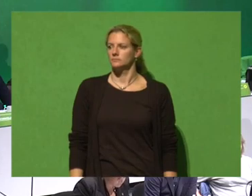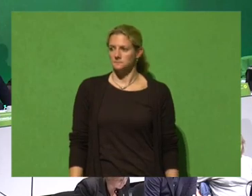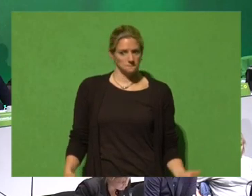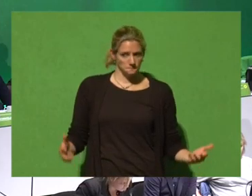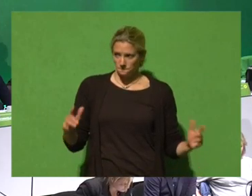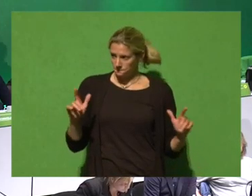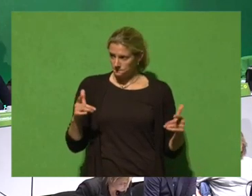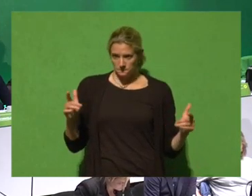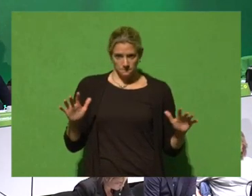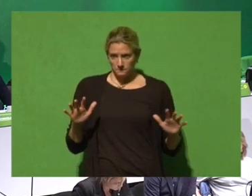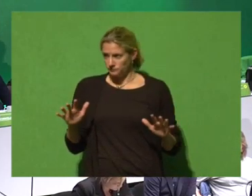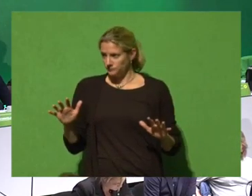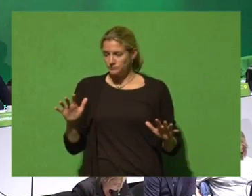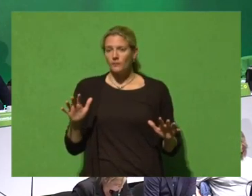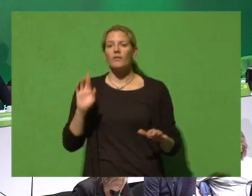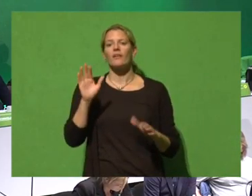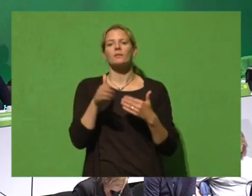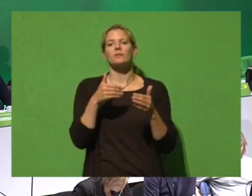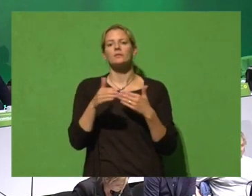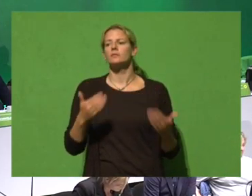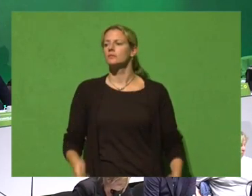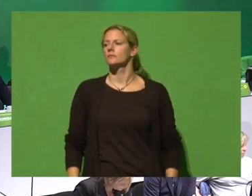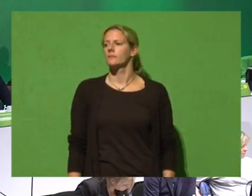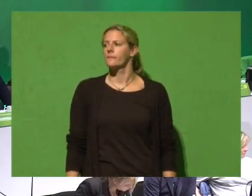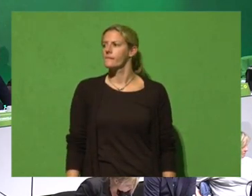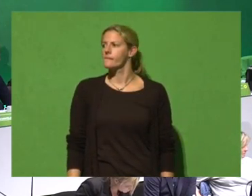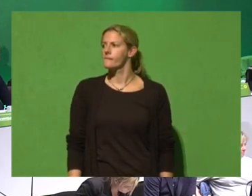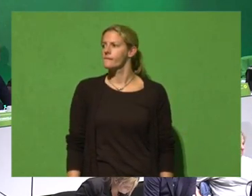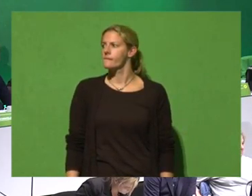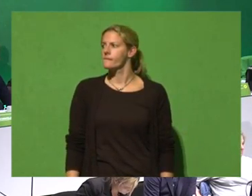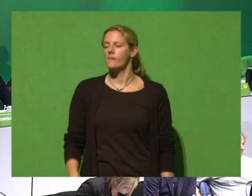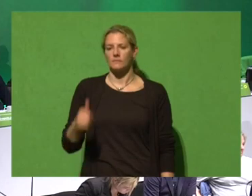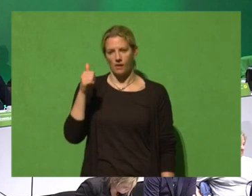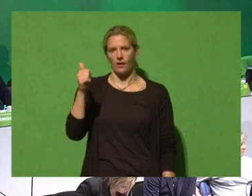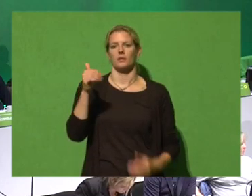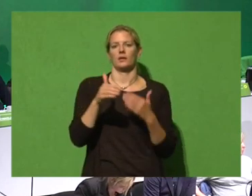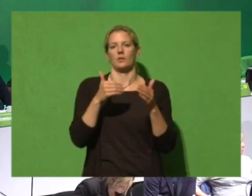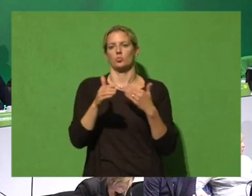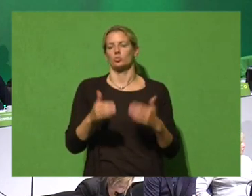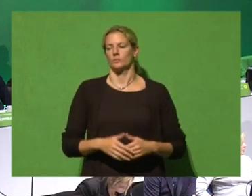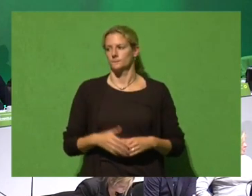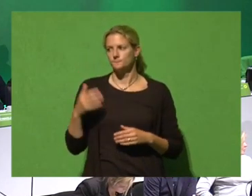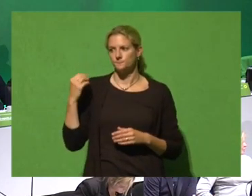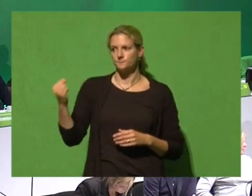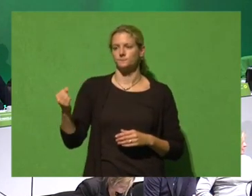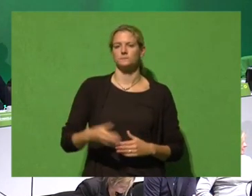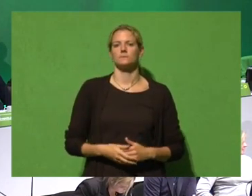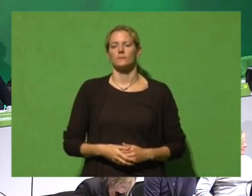Ich sehe keine Gegenstimme. Wer enthält sich? Ich sehe eine Enthaltung.